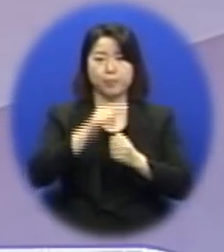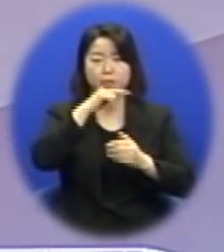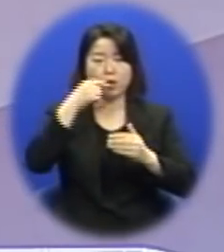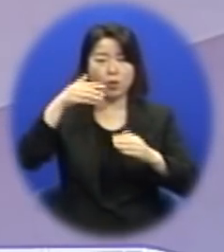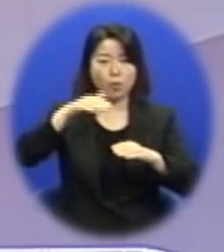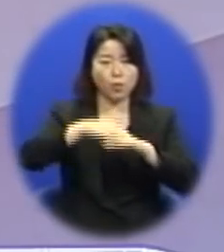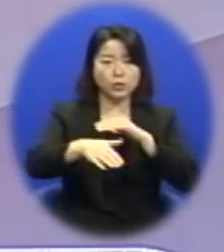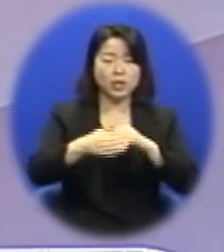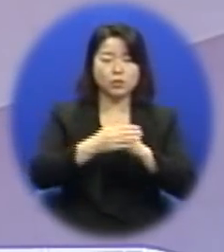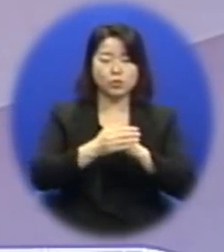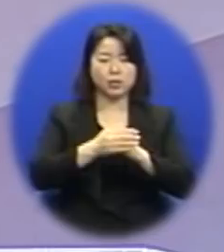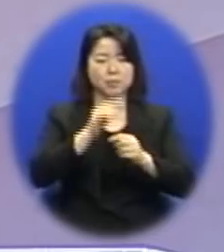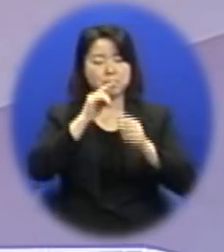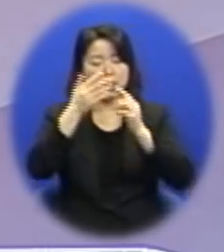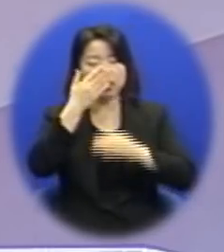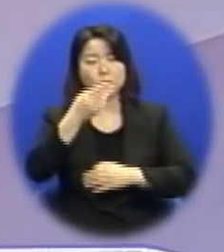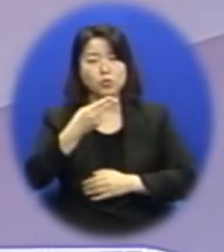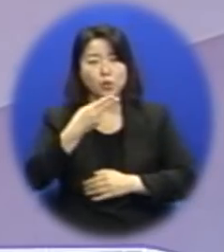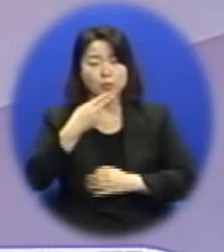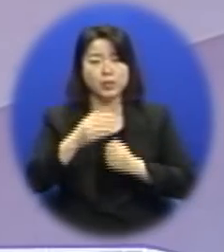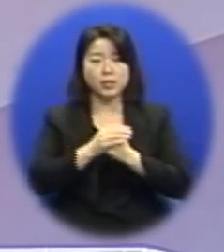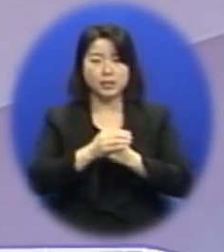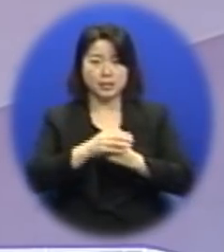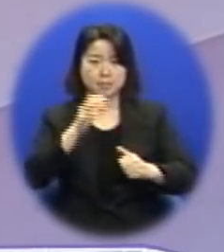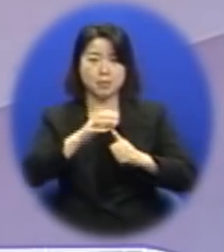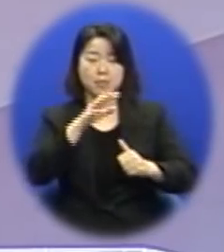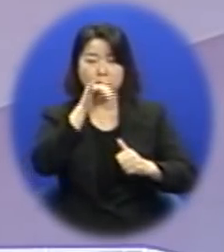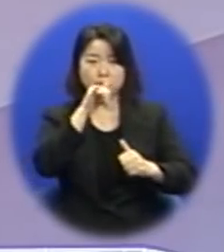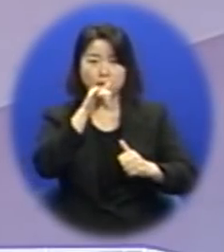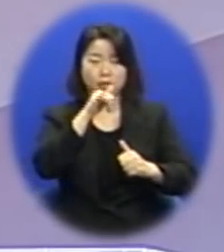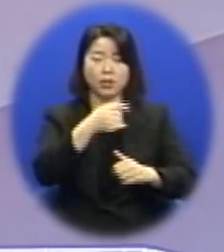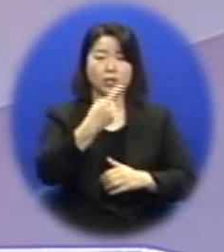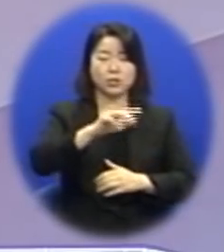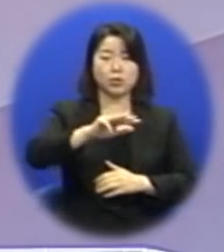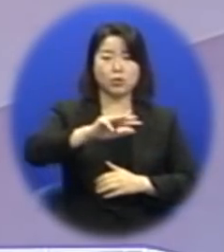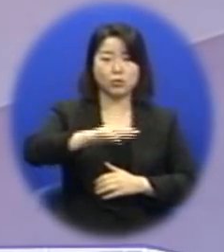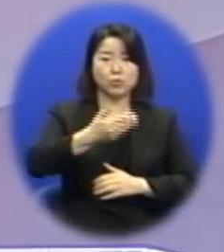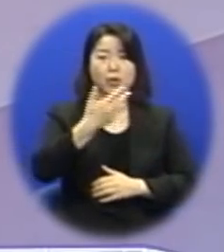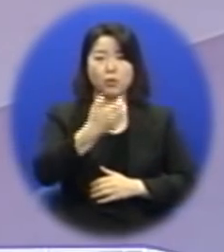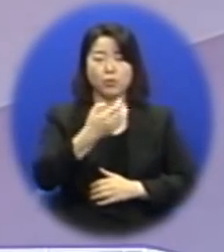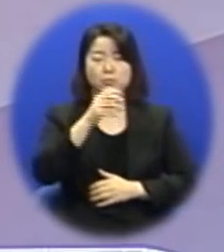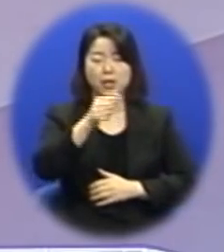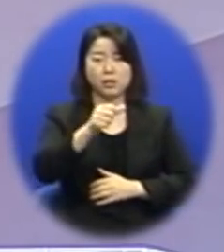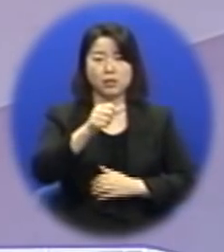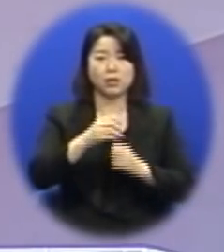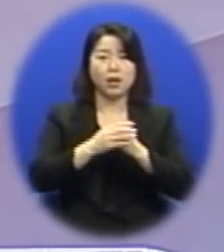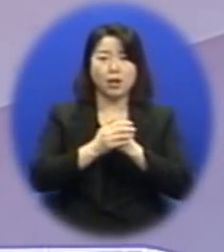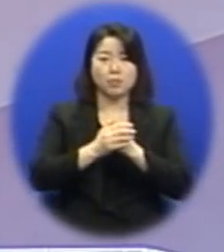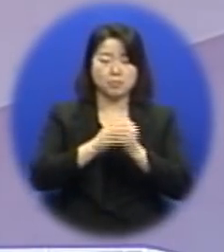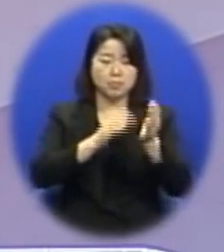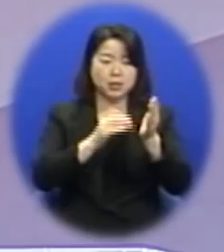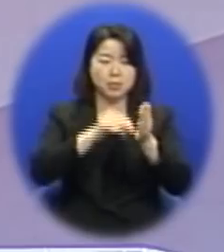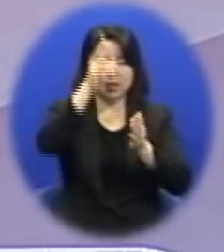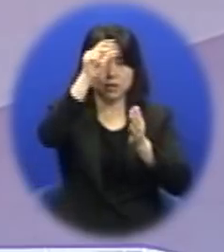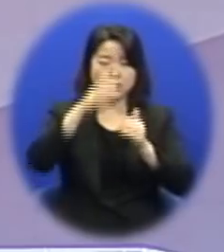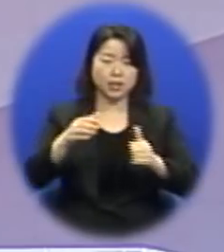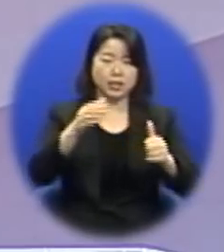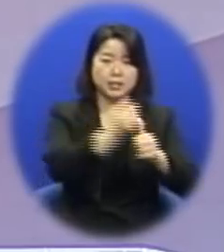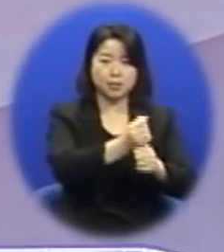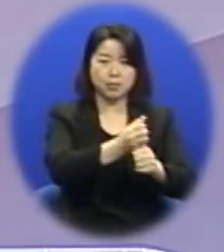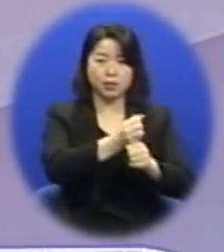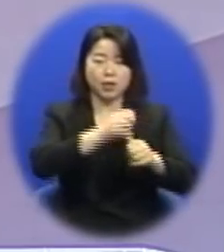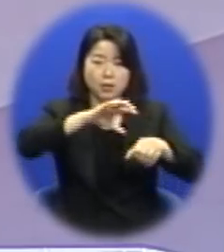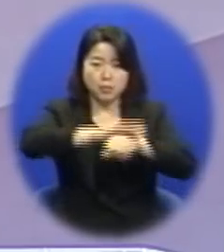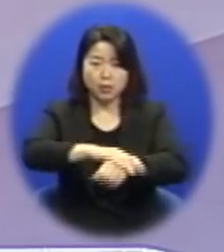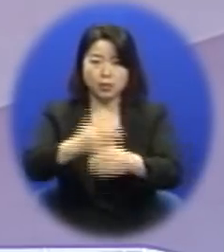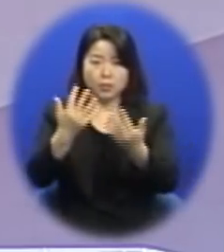받았어요 1948년 비밀 경찰에게 끌려가서 20년 동안 감옥 생활했습니다 경찰들 비밀